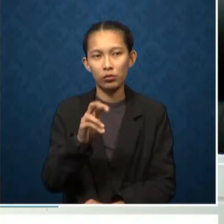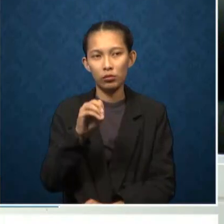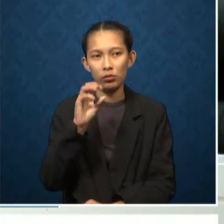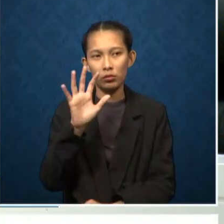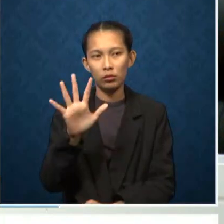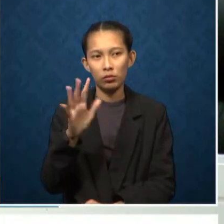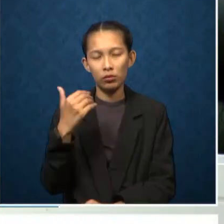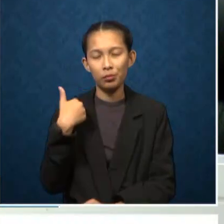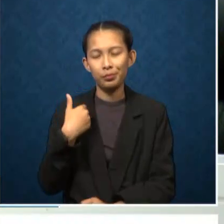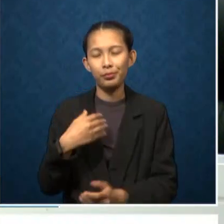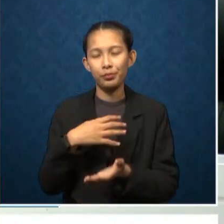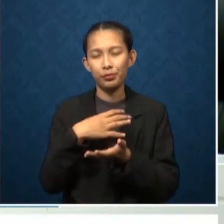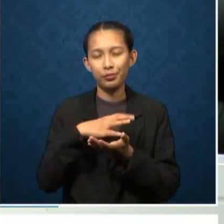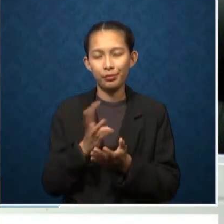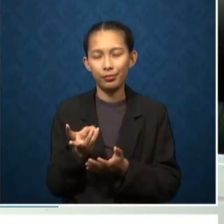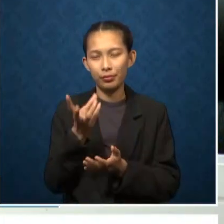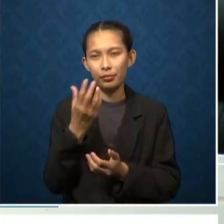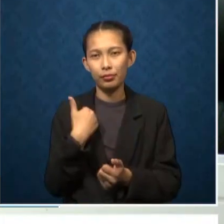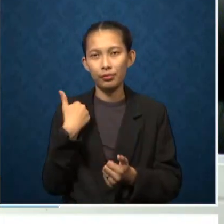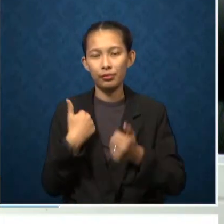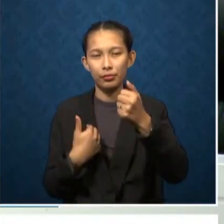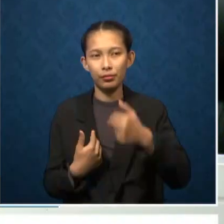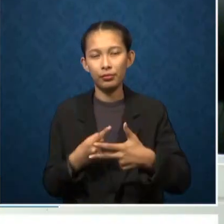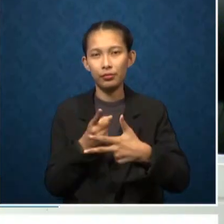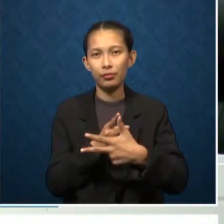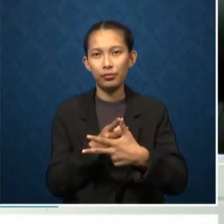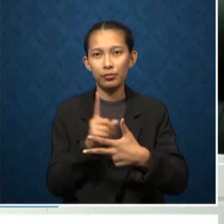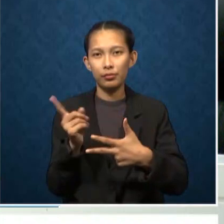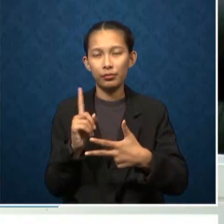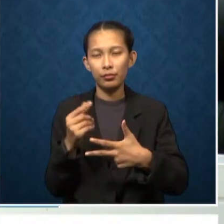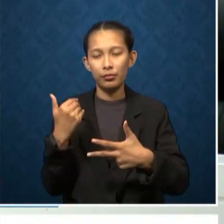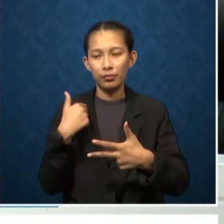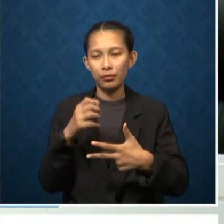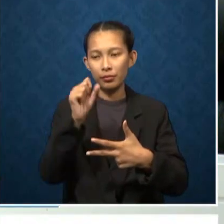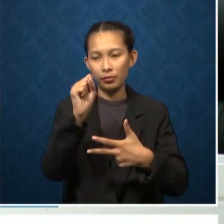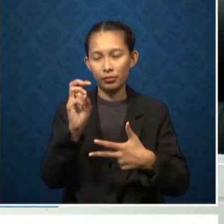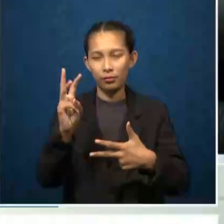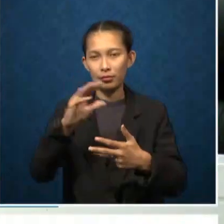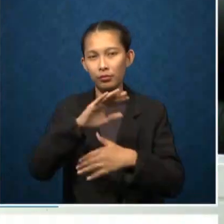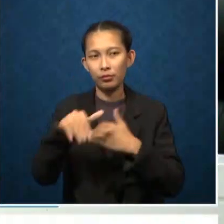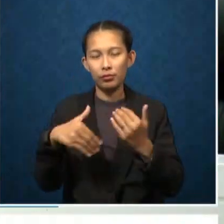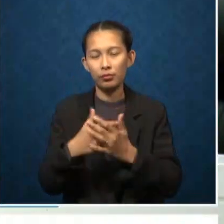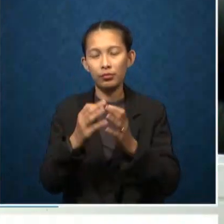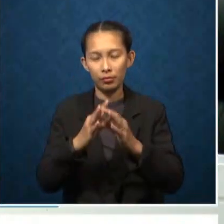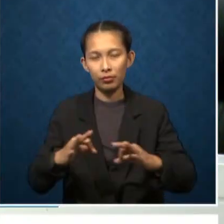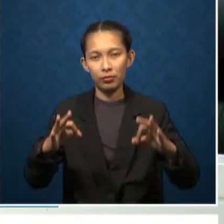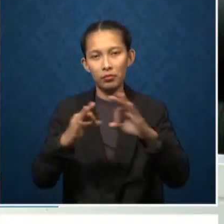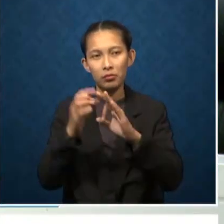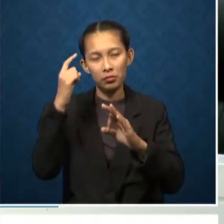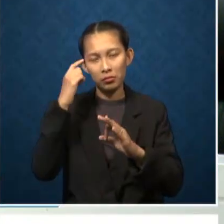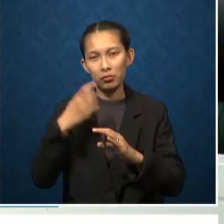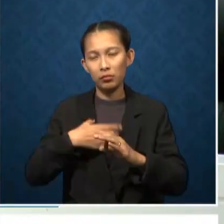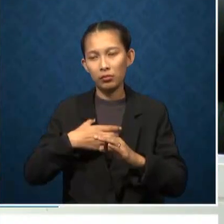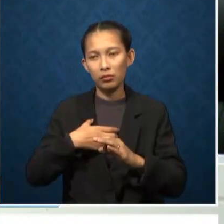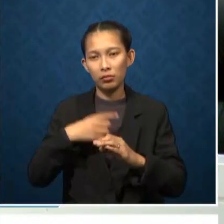เรียนสั้นๆว่ามีอยู่3ประเด็นด้วยกันประเด็นแรกเป็นประเด็นที่ทางท่านสมาชิกวุฒิสภาให้ความสำคัญและก็ประสงค์จะให้ทางก